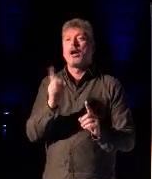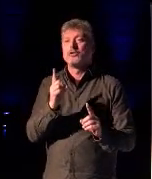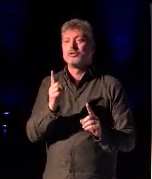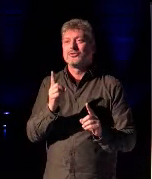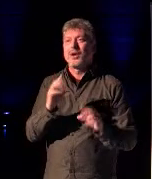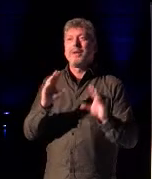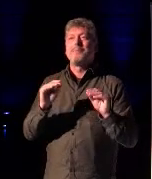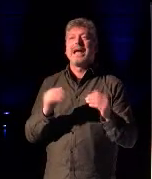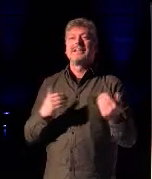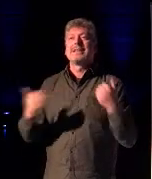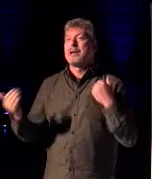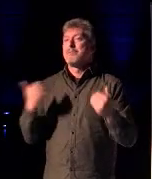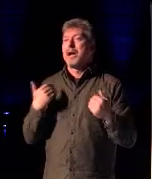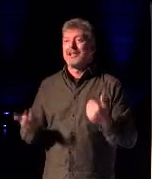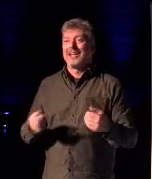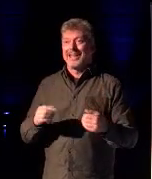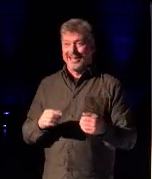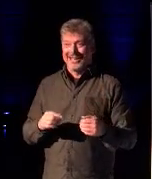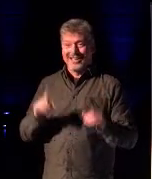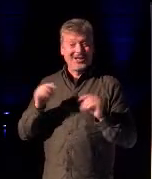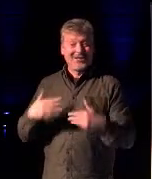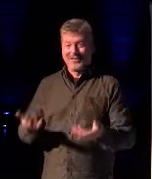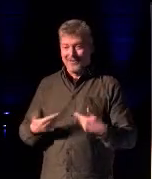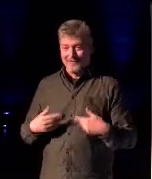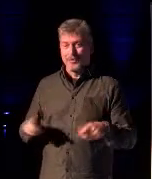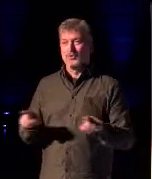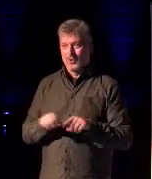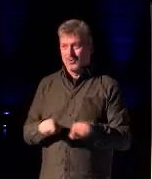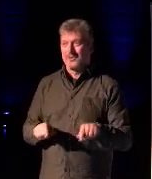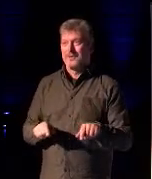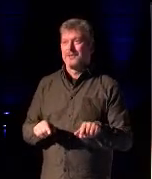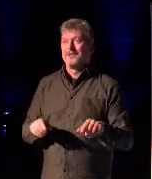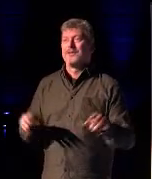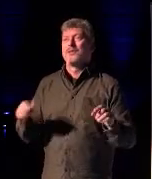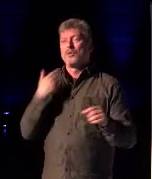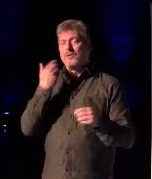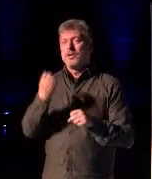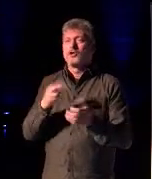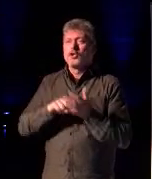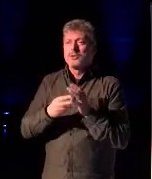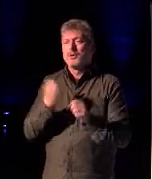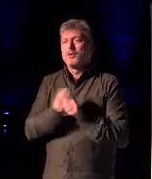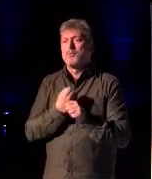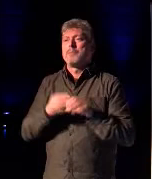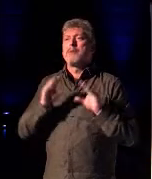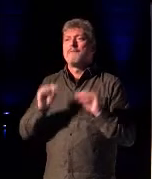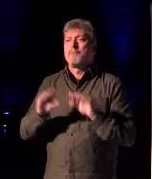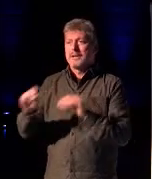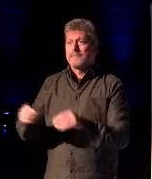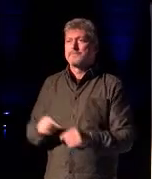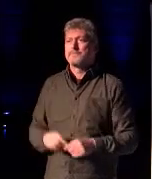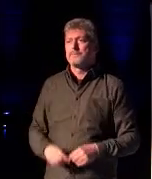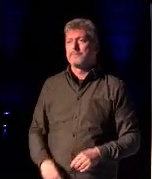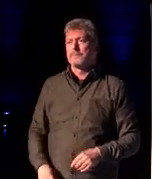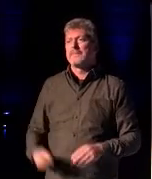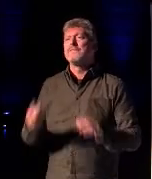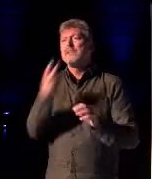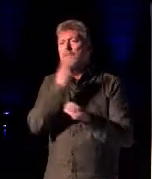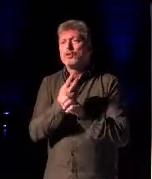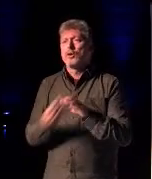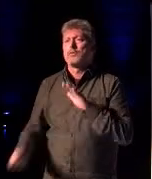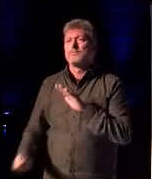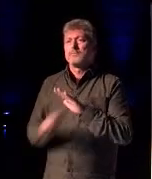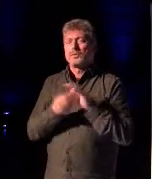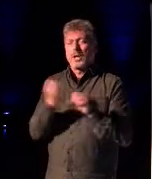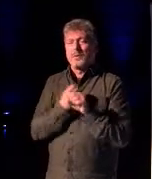går det ikke an å få når en prøver å jobbe systematisk med forbedring. Vi forsøker å støtte arbeidet som allerede i